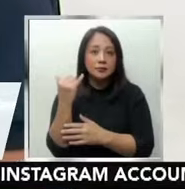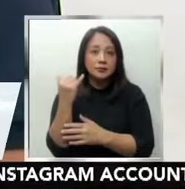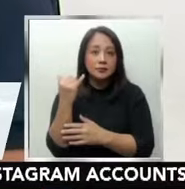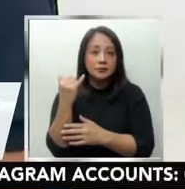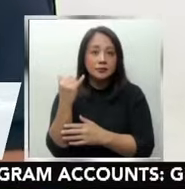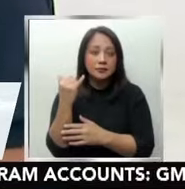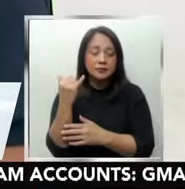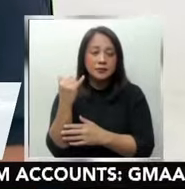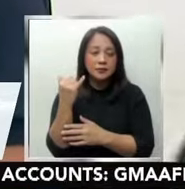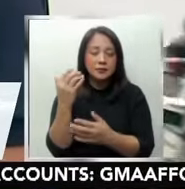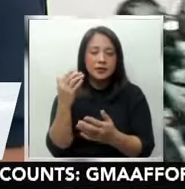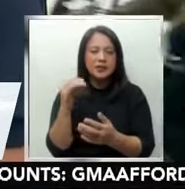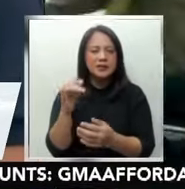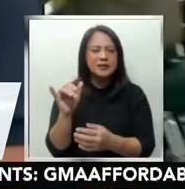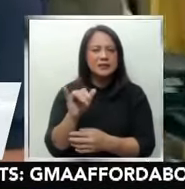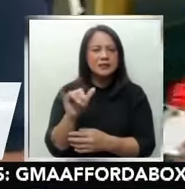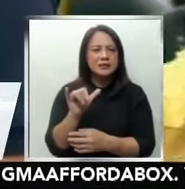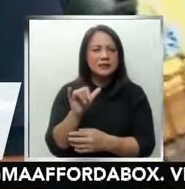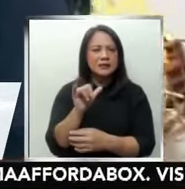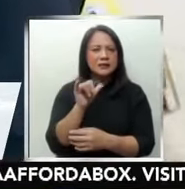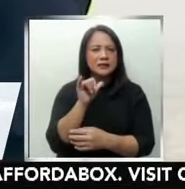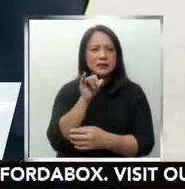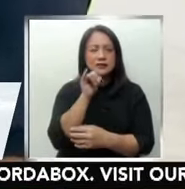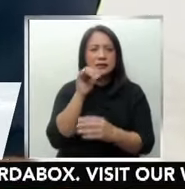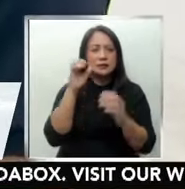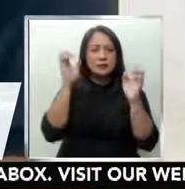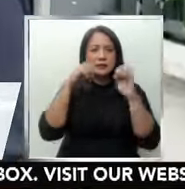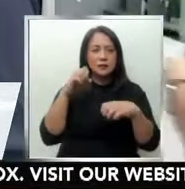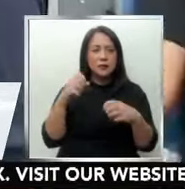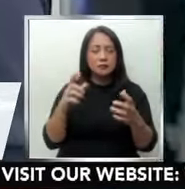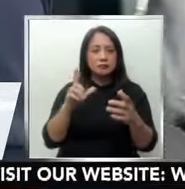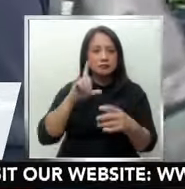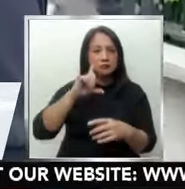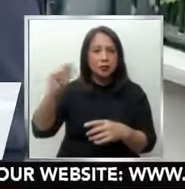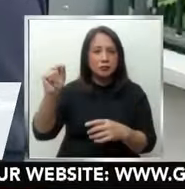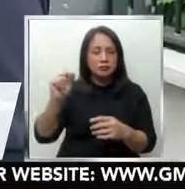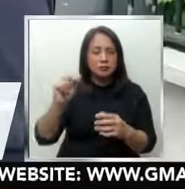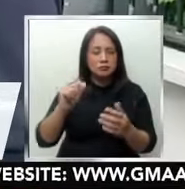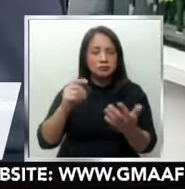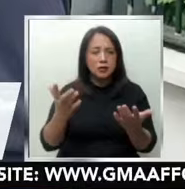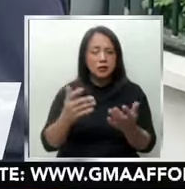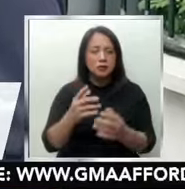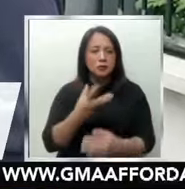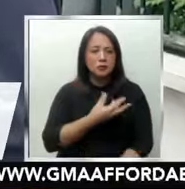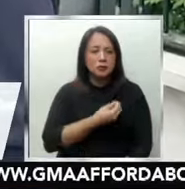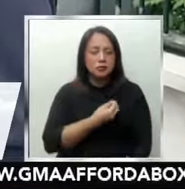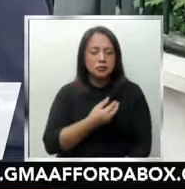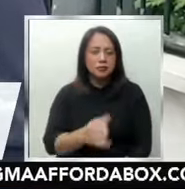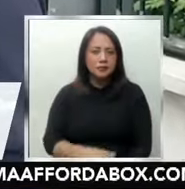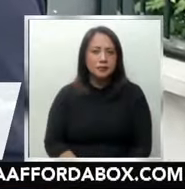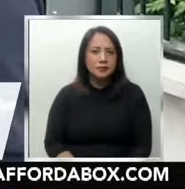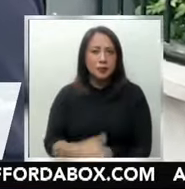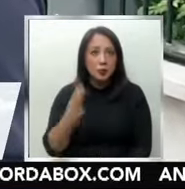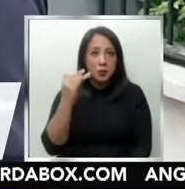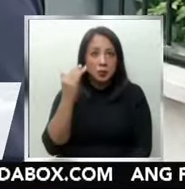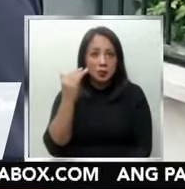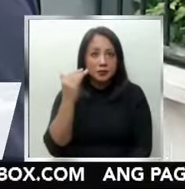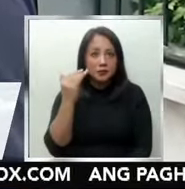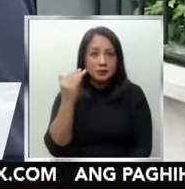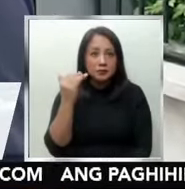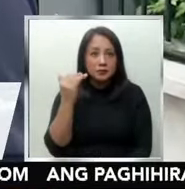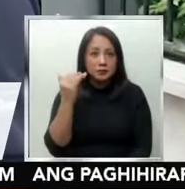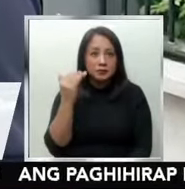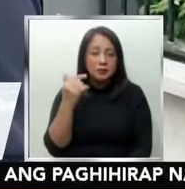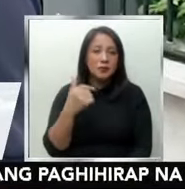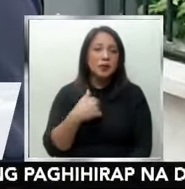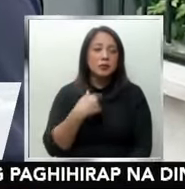po parang h mo naman poag inasahan nakot din Dal buon sa nangyari